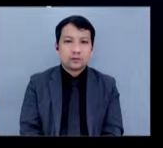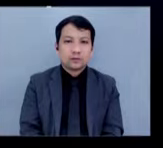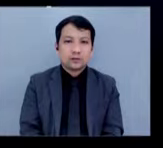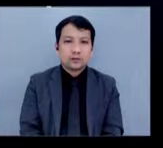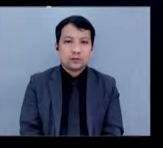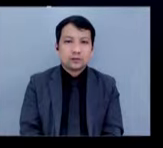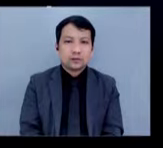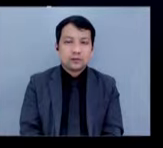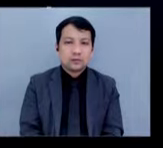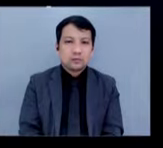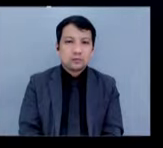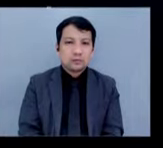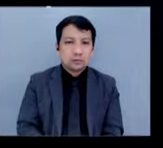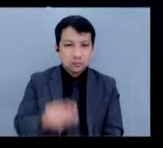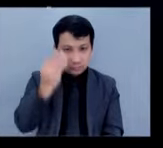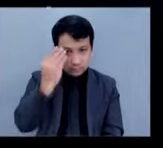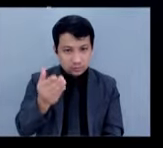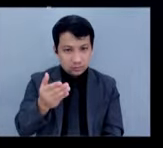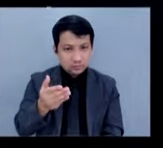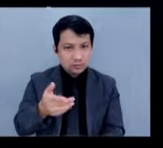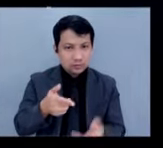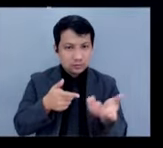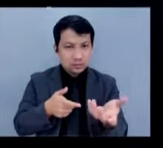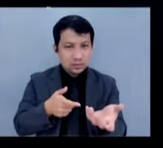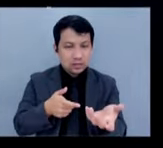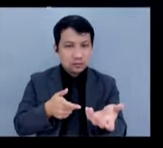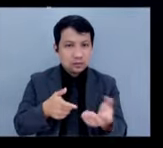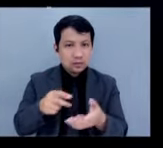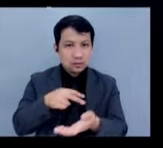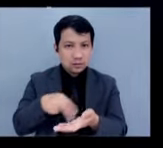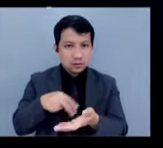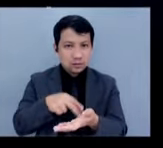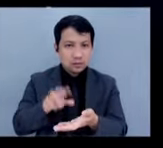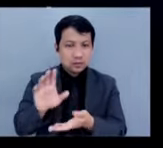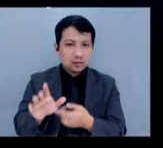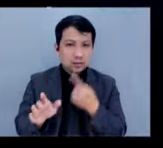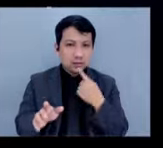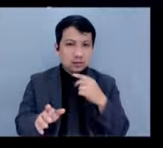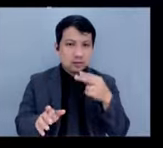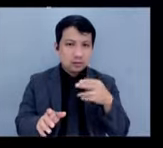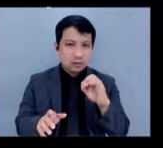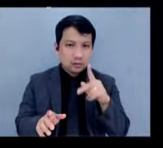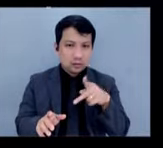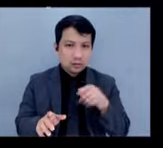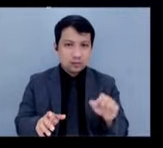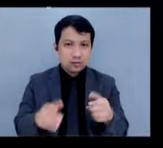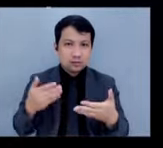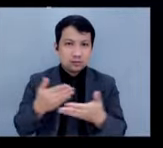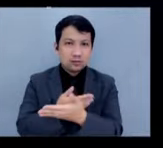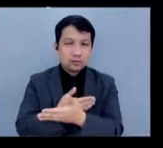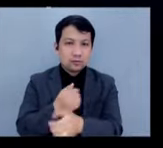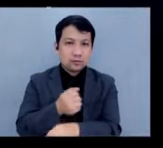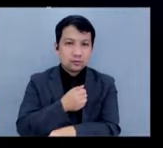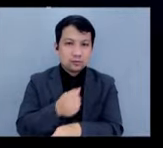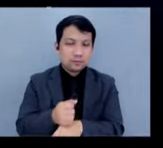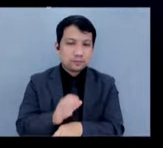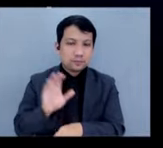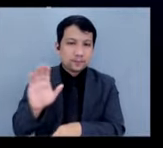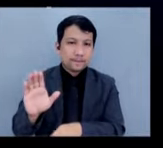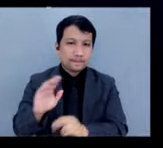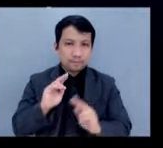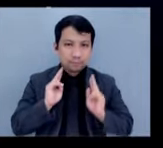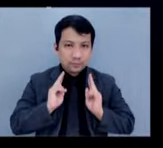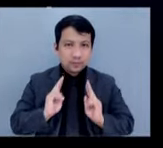He's giving sharp moves. Sinayaw ni BTS member J-Hope ang bago niyang kantang Neuron in his military